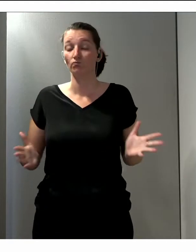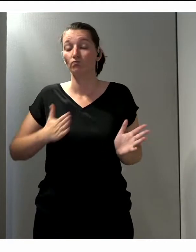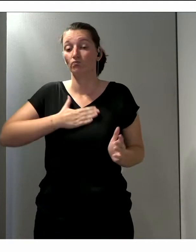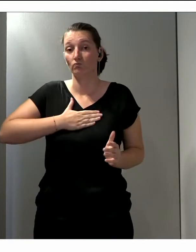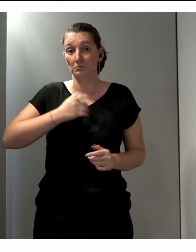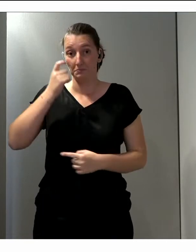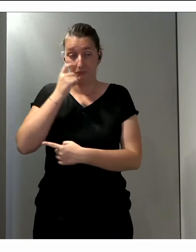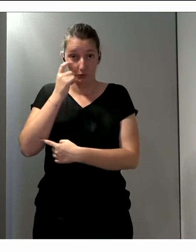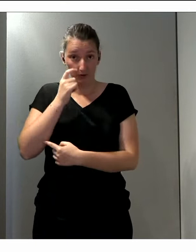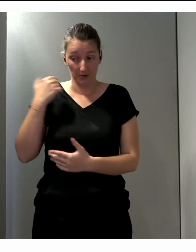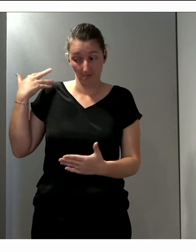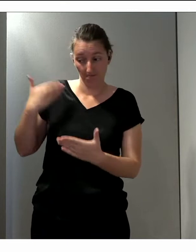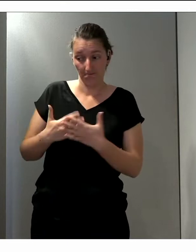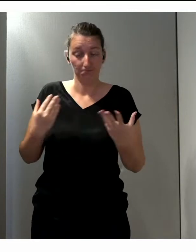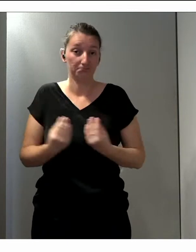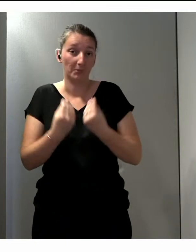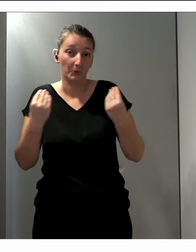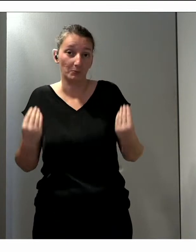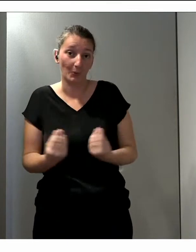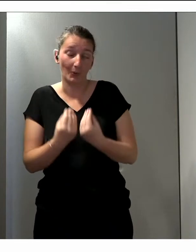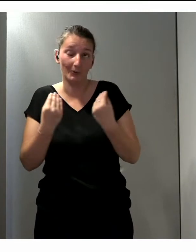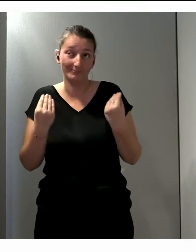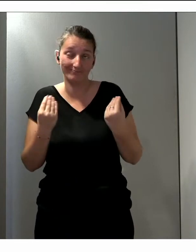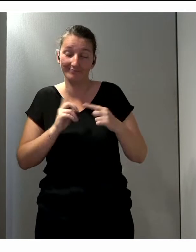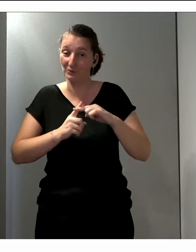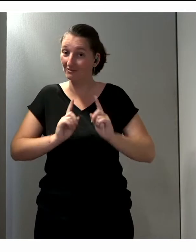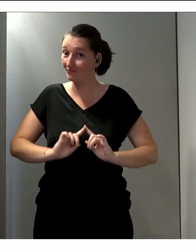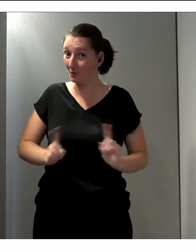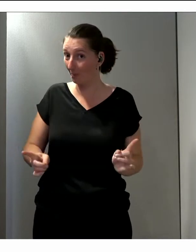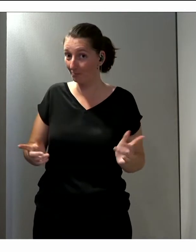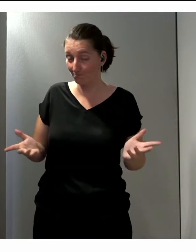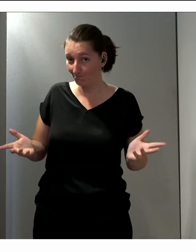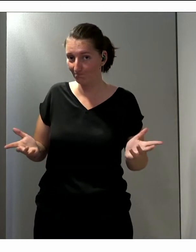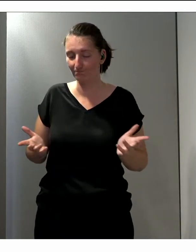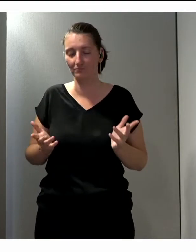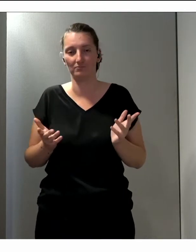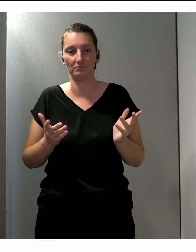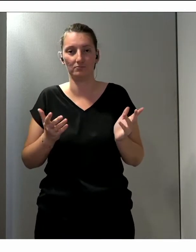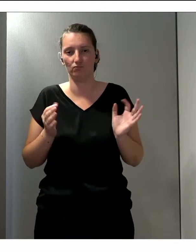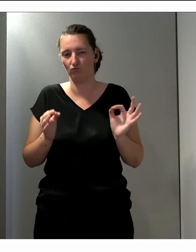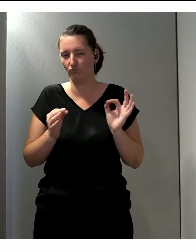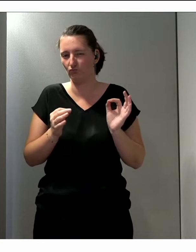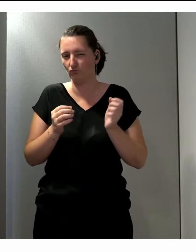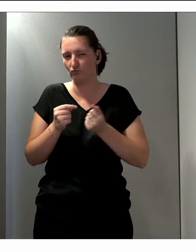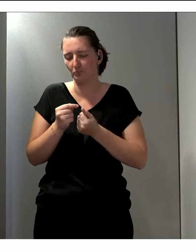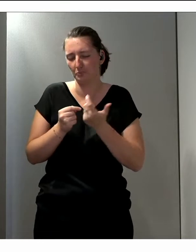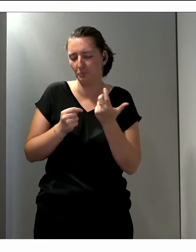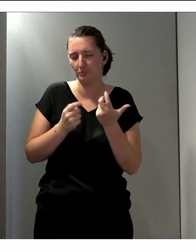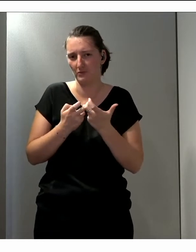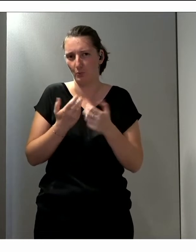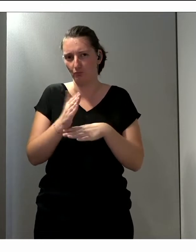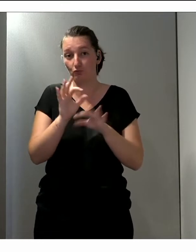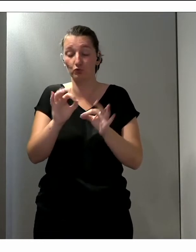Alors, nos constats, malheureusement, ne sont pas très positifs et je vais illustrer. Alors,